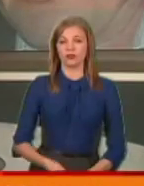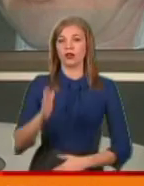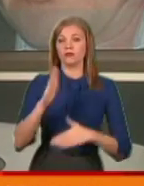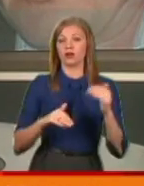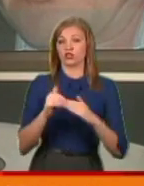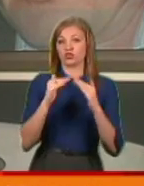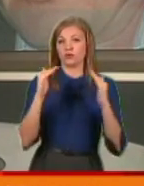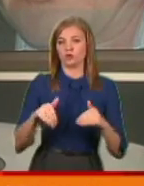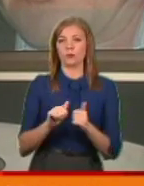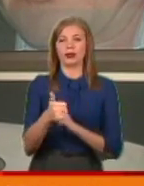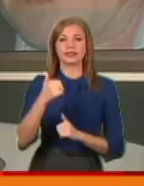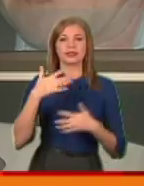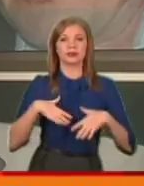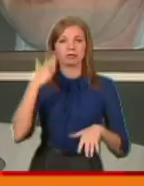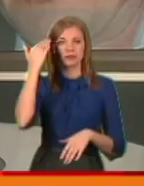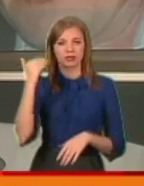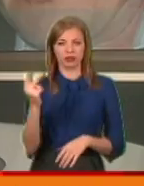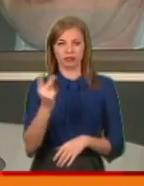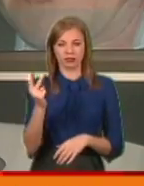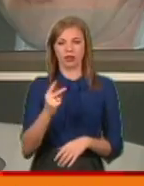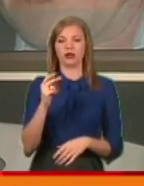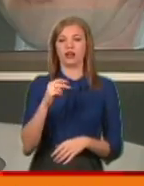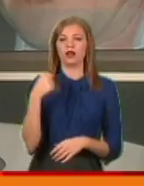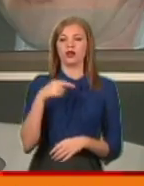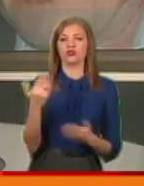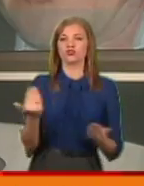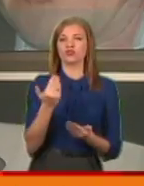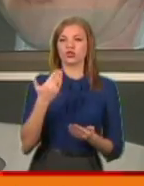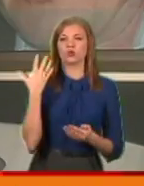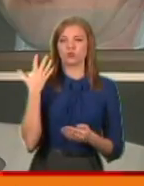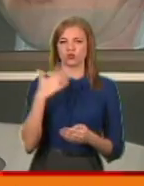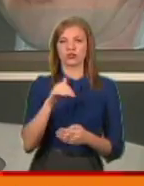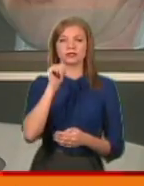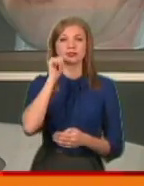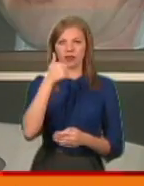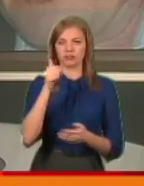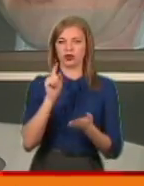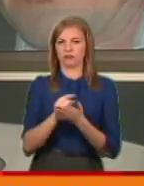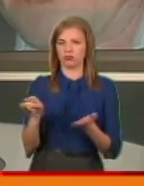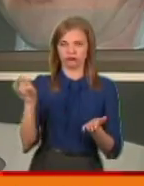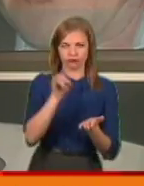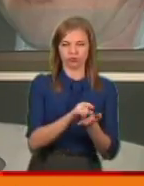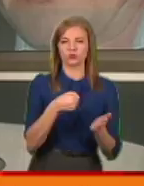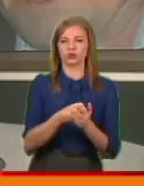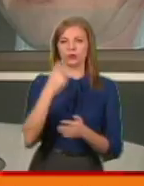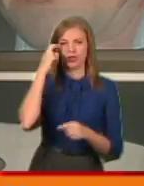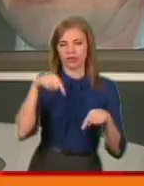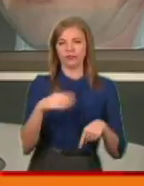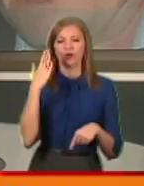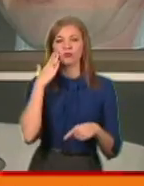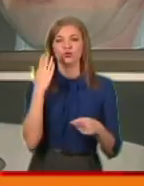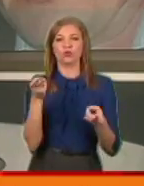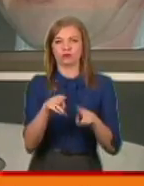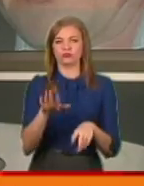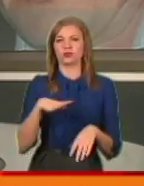Майже вдома лідери кримських татар Ільмі Умеров та Ахтем Чийгоз уже завтра вилітають з Анкари до Києва. Ночували після